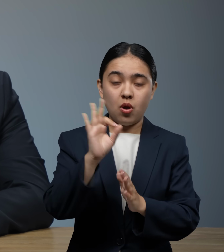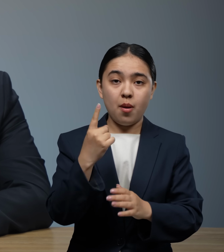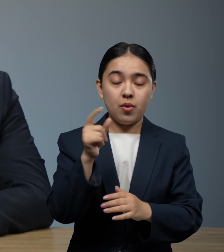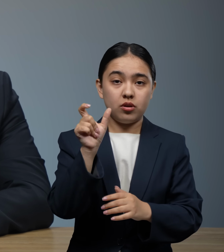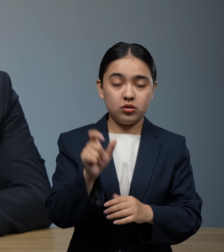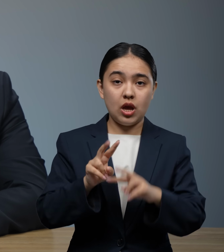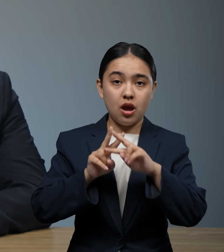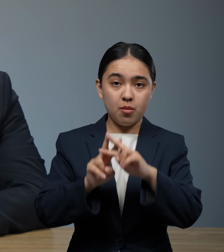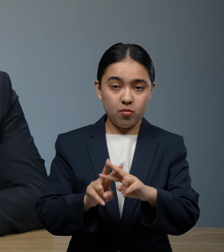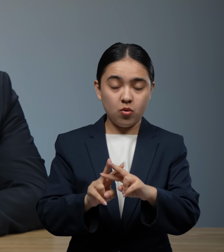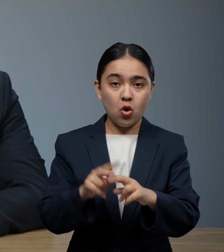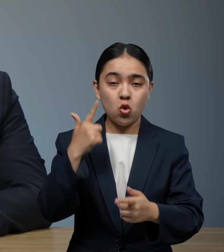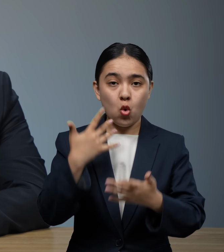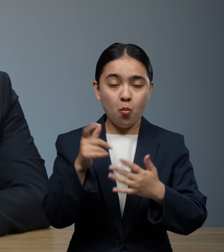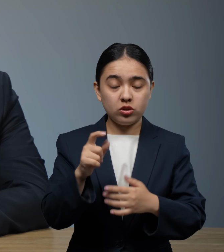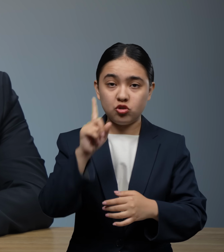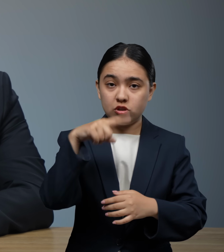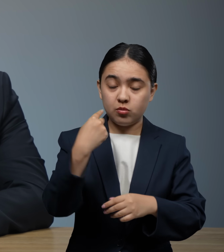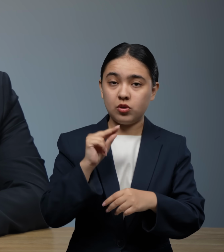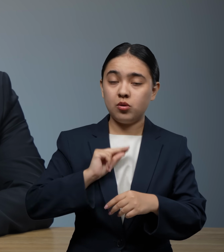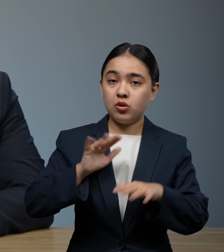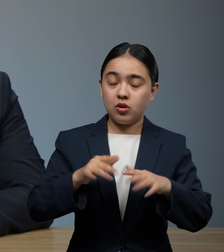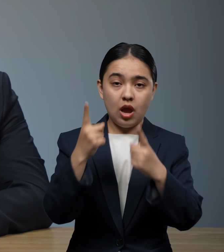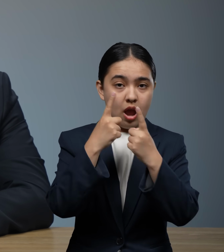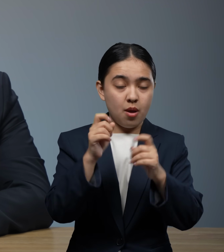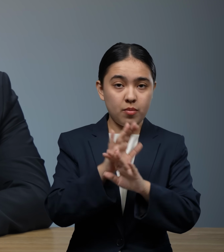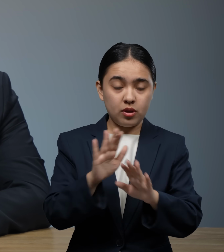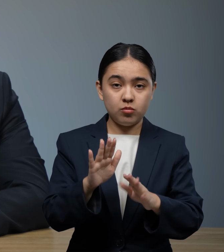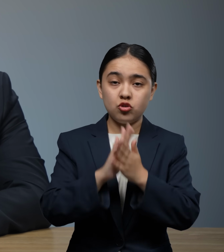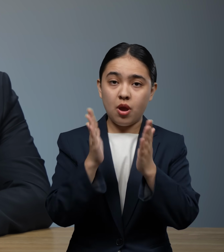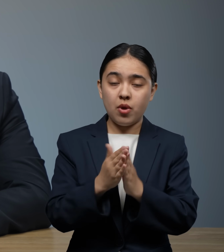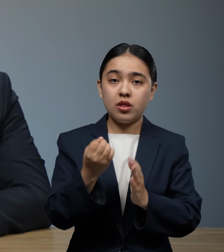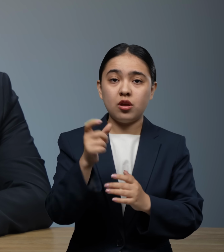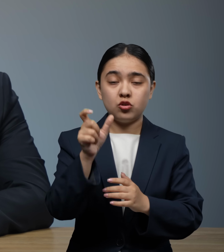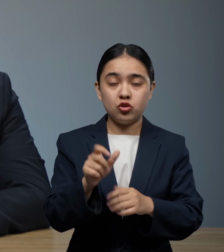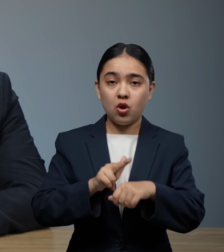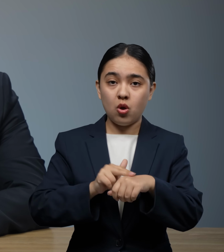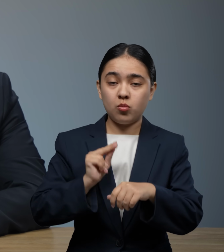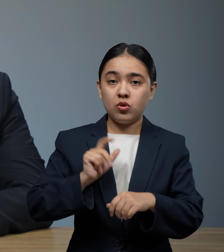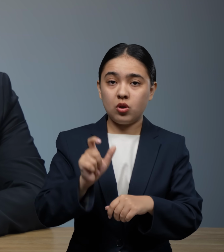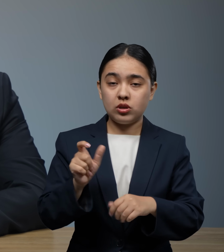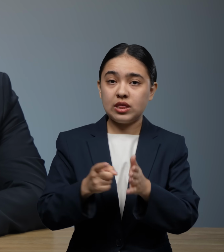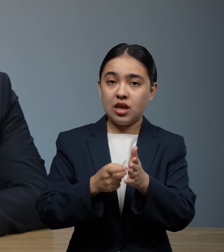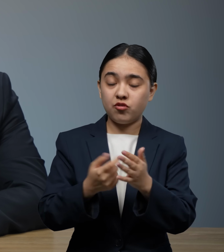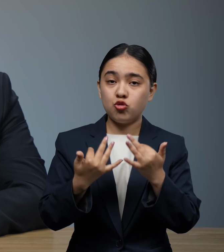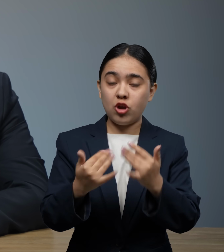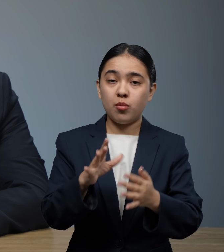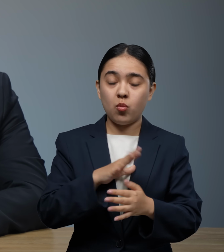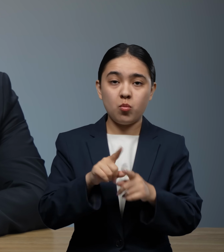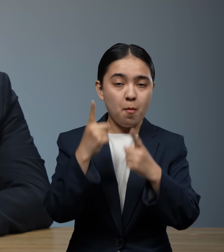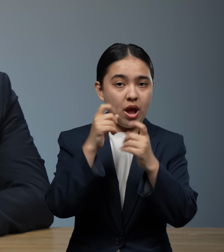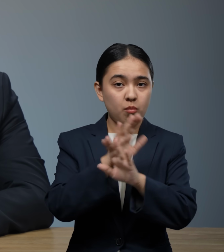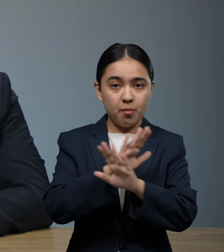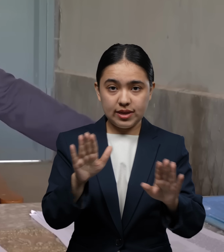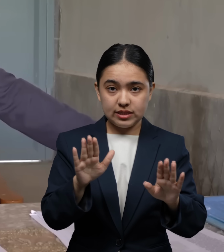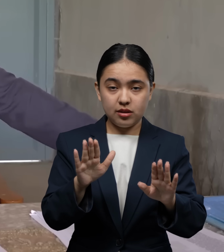xodim qamoqqa olindi. Gumondorning shaxsi va lavozimi ochiqlanmayapti. Jami necha nafar ichki ishlar xodimi tergovga jalb etilgani ham